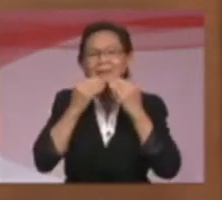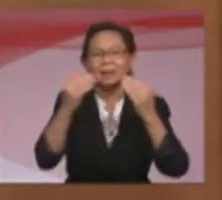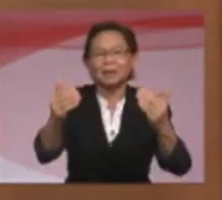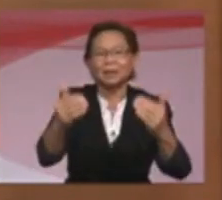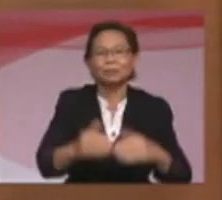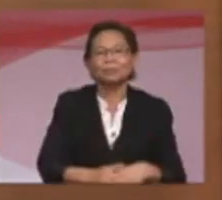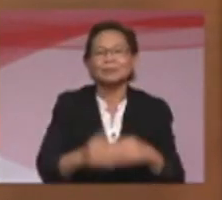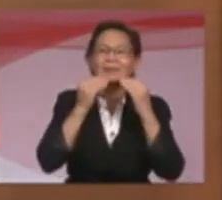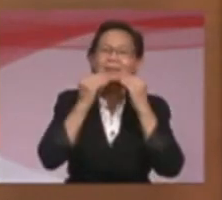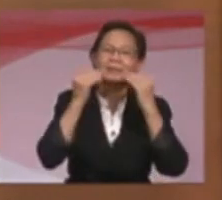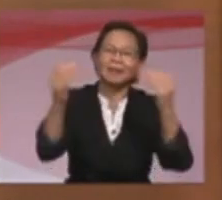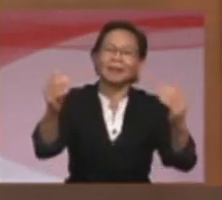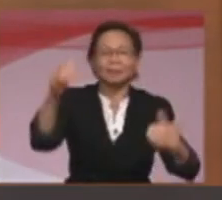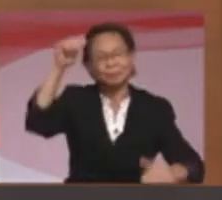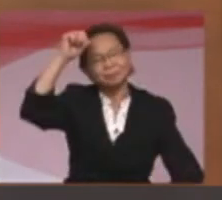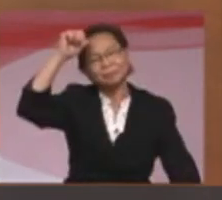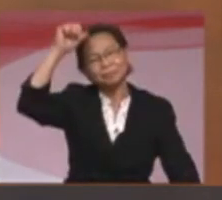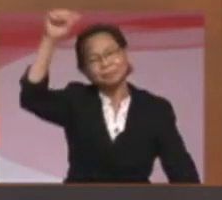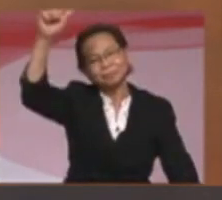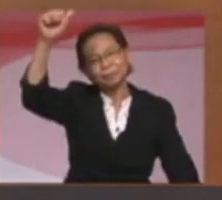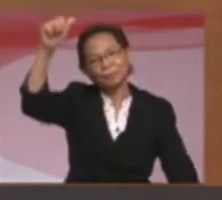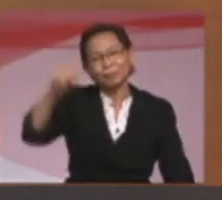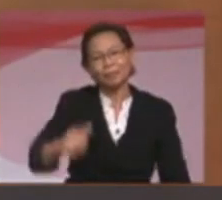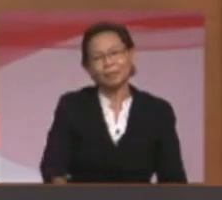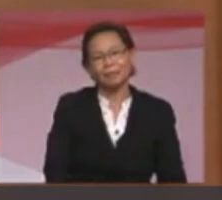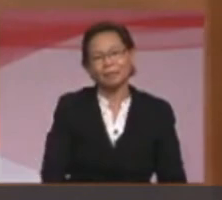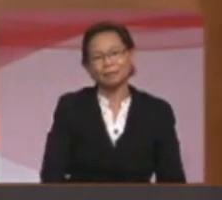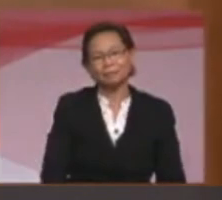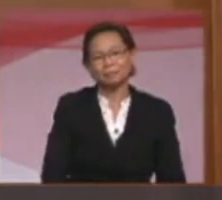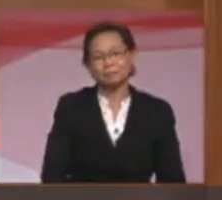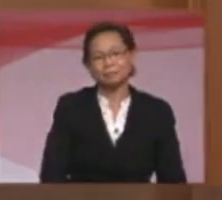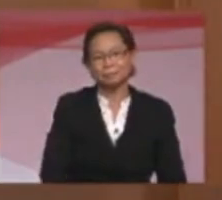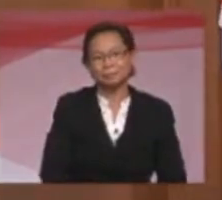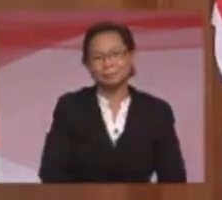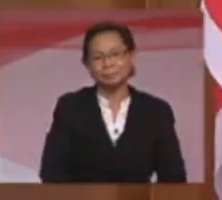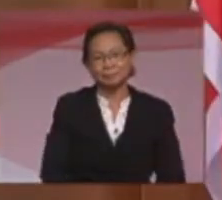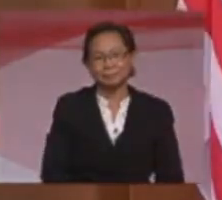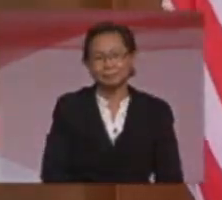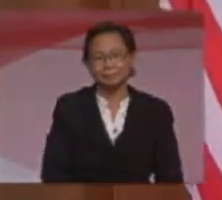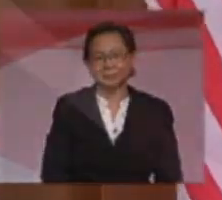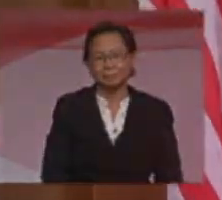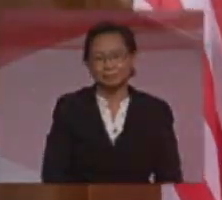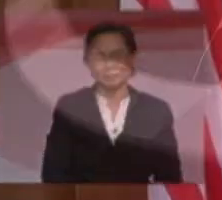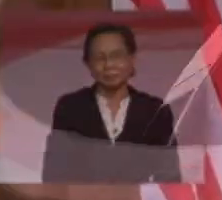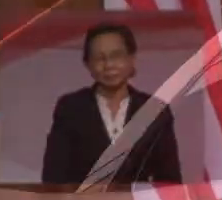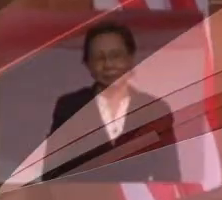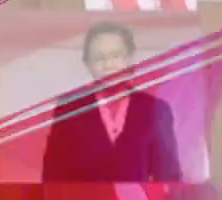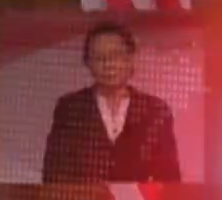Terima kasih. Assalamualaikum warahmatullahi wabarakatuh.